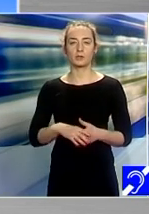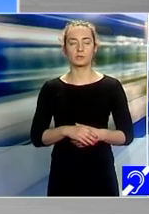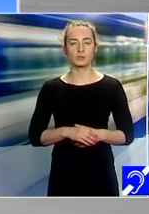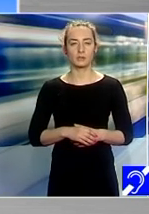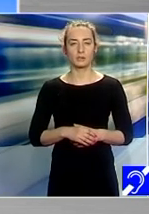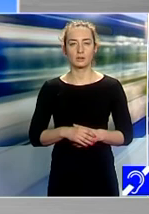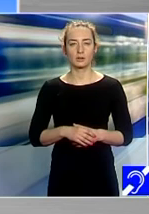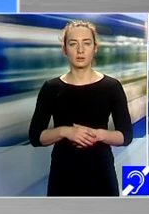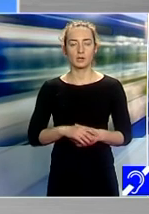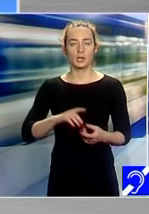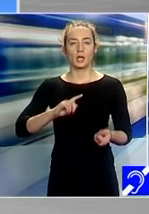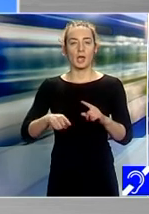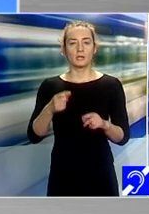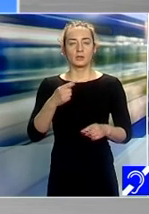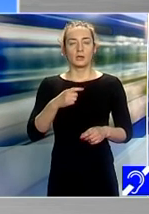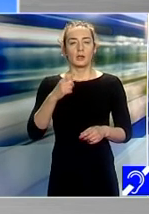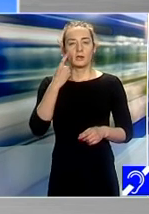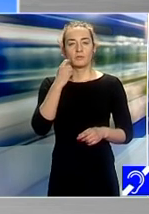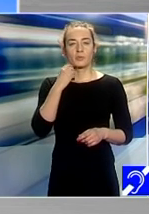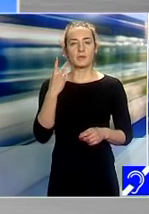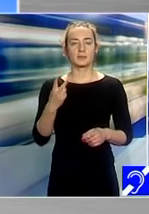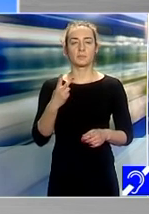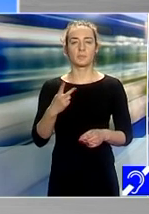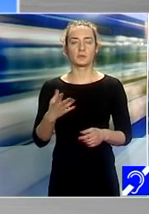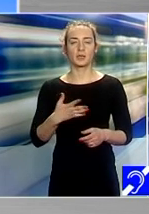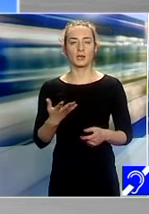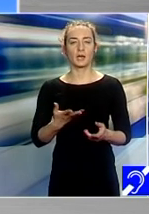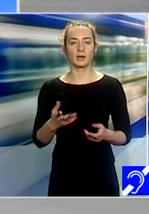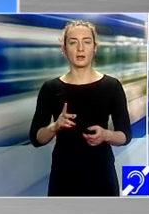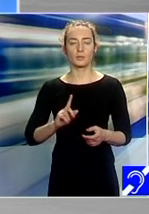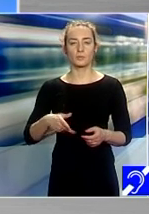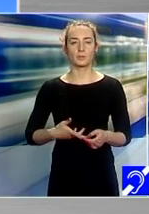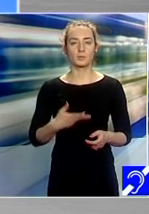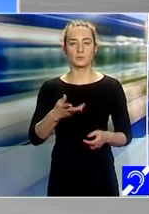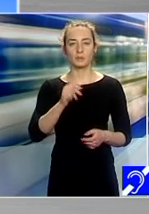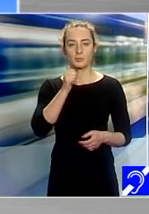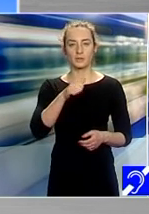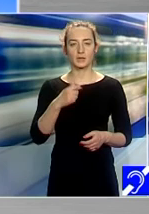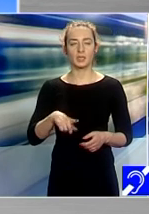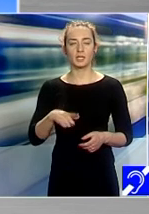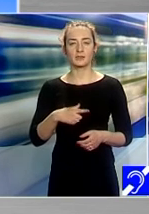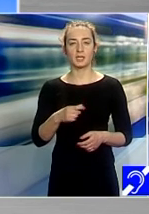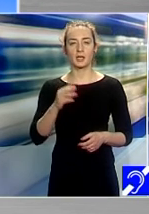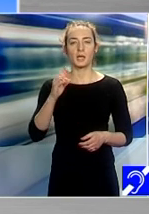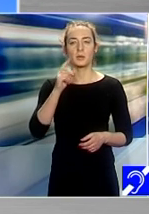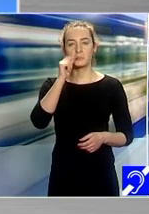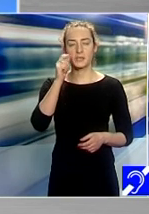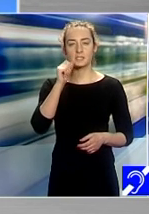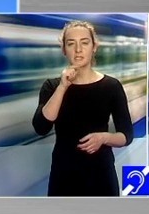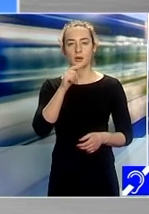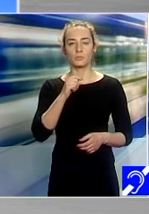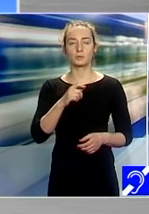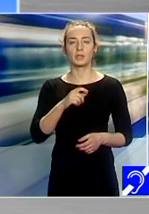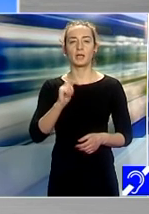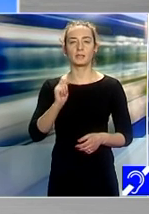altă informație importantă pe care o prezentăm mâine, tot din zona justiției, vine de la Bistrița, unde Tribunalul